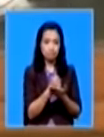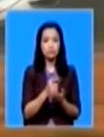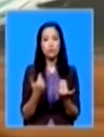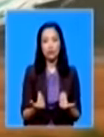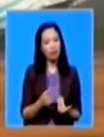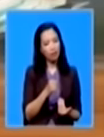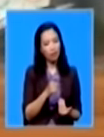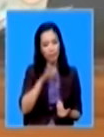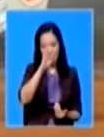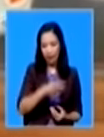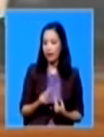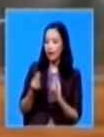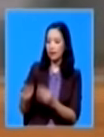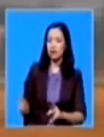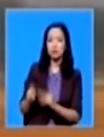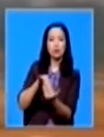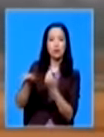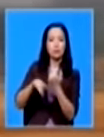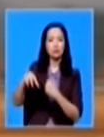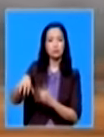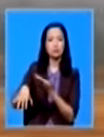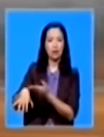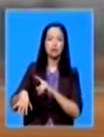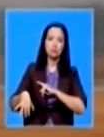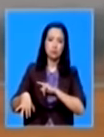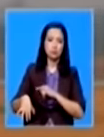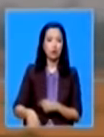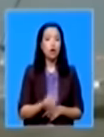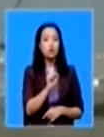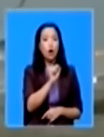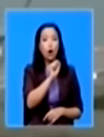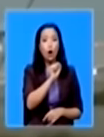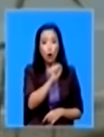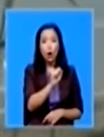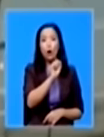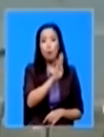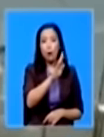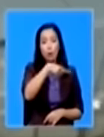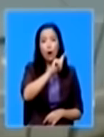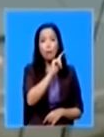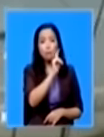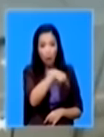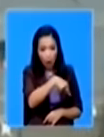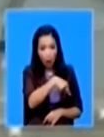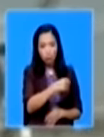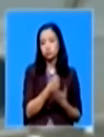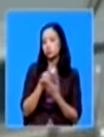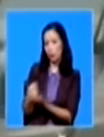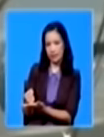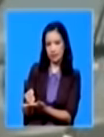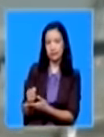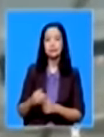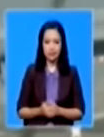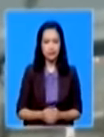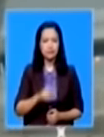ไม่ได้ละเอากลับมาให้กระทรวงคมนาคมแล้วสบปภเข้าไปช่วยคือเป็นล่มเดียวกันมันจะ